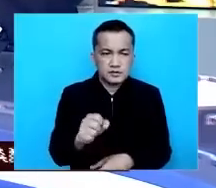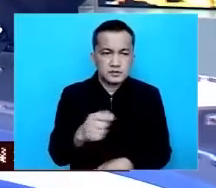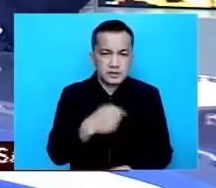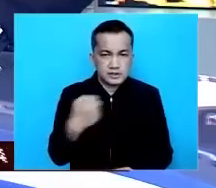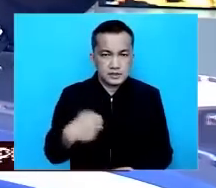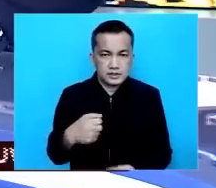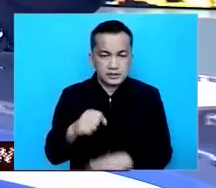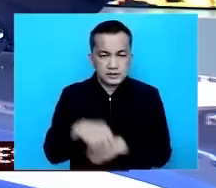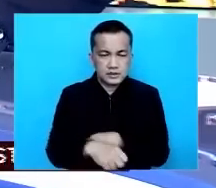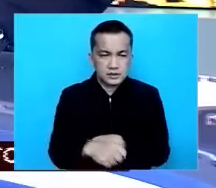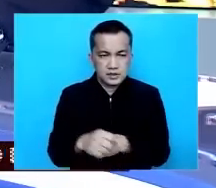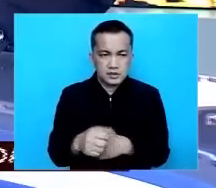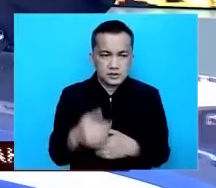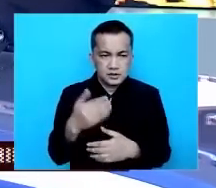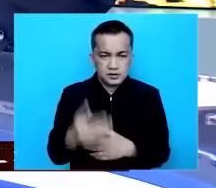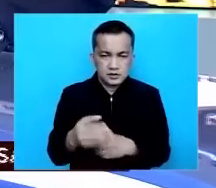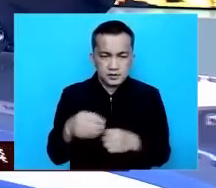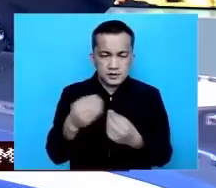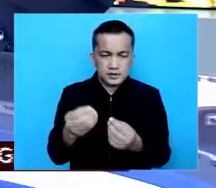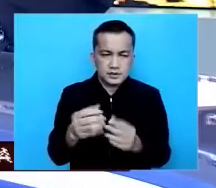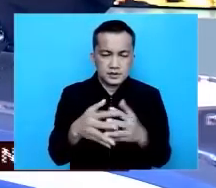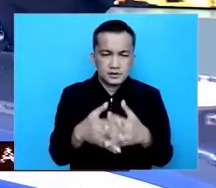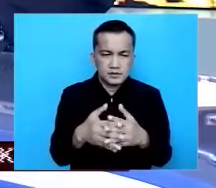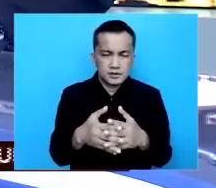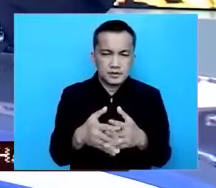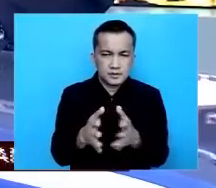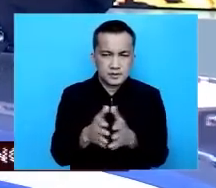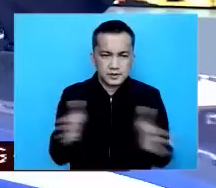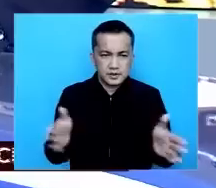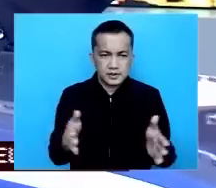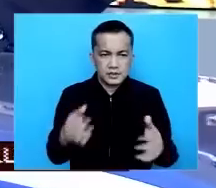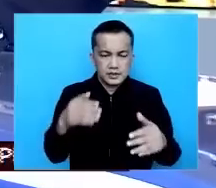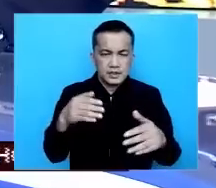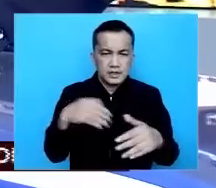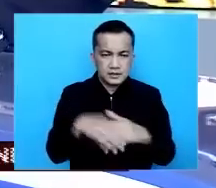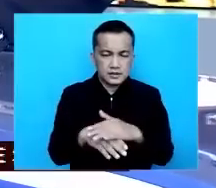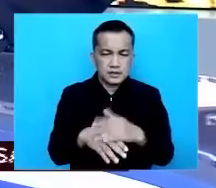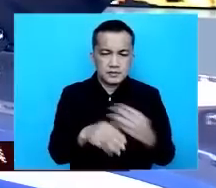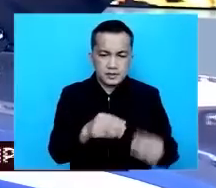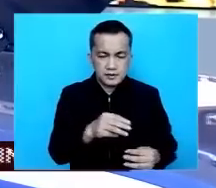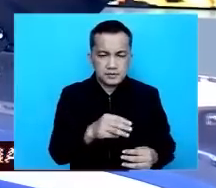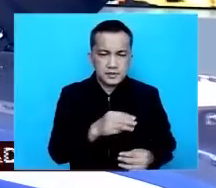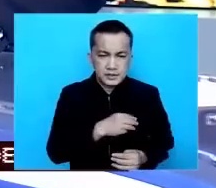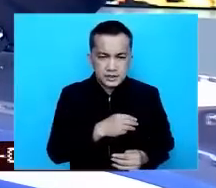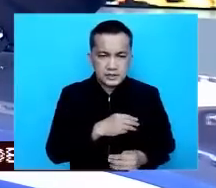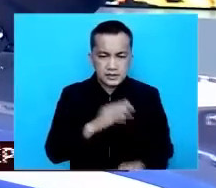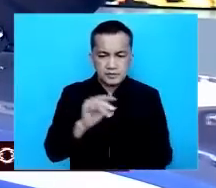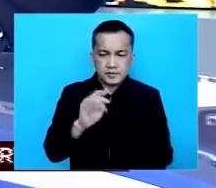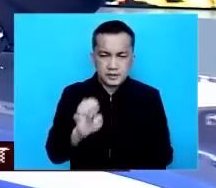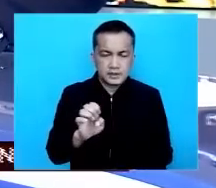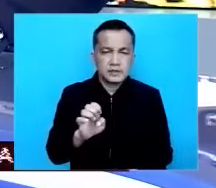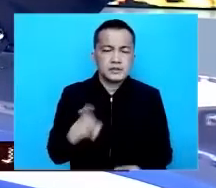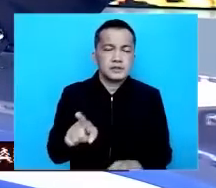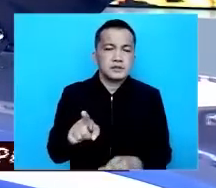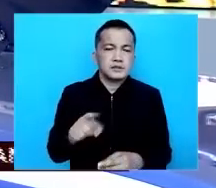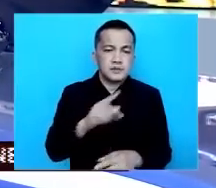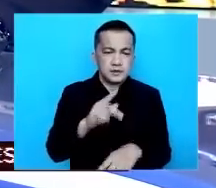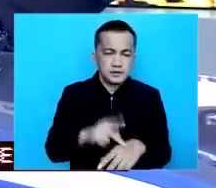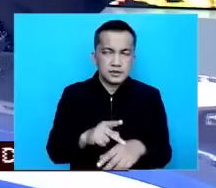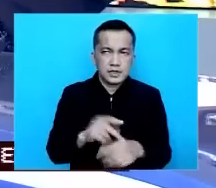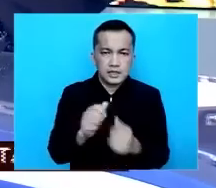pagbibigay sa Amerika ng mga ng mas malawak na access sa mga military base ng Pilipinas sa ilalim po ng Enhanced Defense Cooperation Agreement or